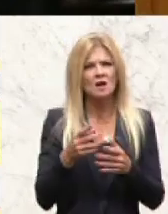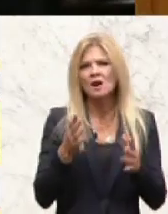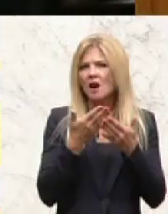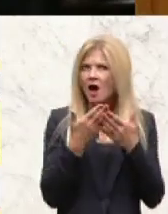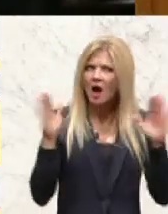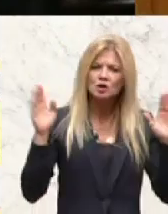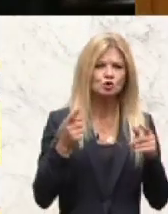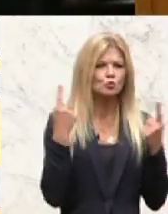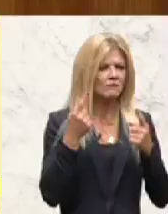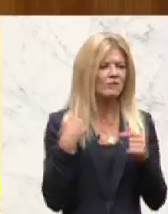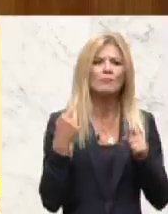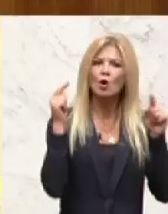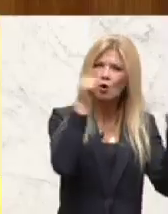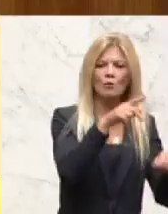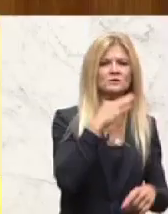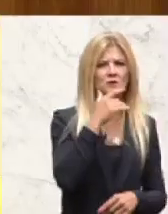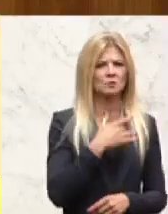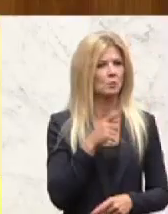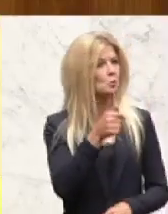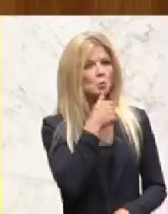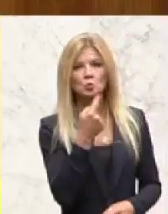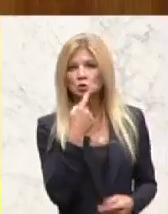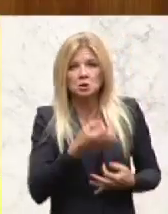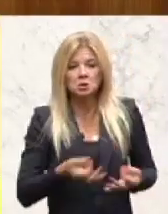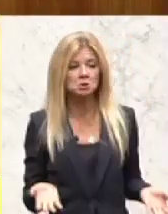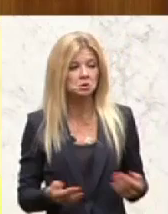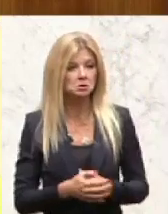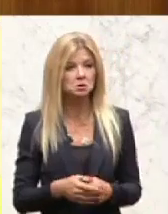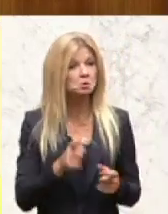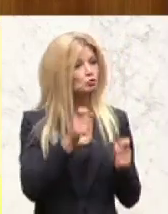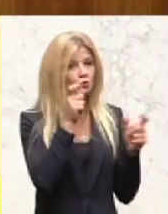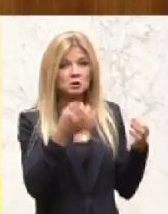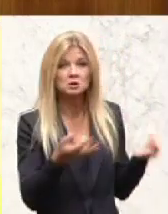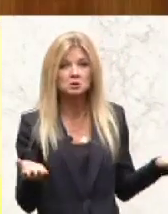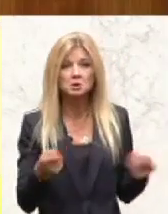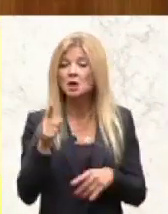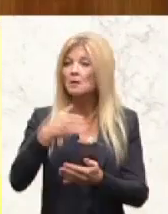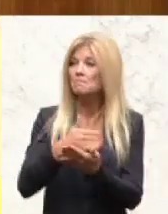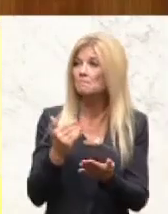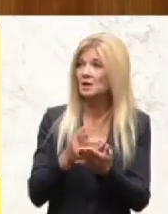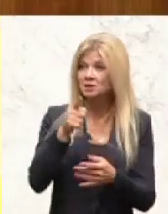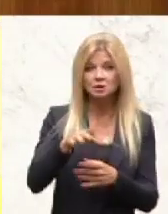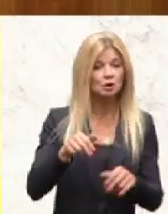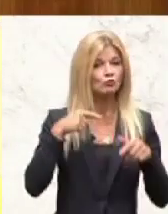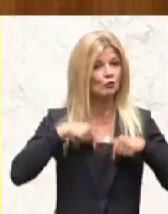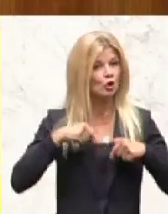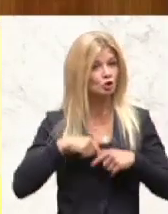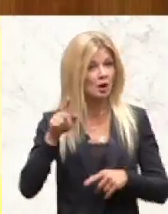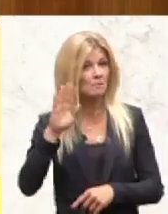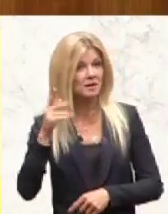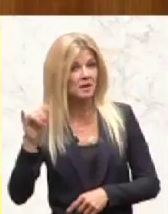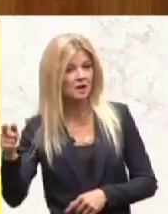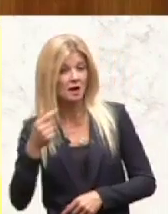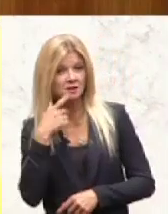auf einmal nichts. Statt dass ich die Aufrufe höre, der Bezirksvorsteher Bimlinger zum Beispiel in Wien 7, dass der sagt, in meiner Verantwortung dort, wo